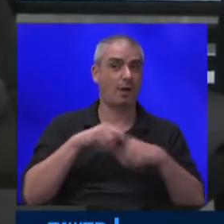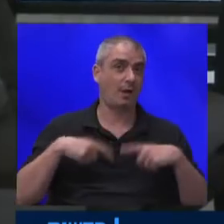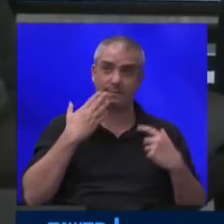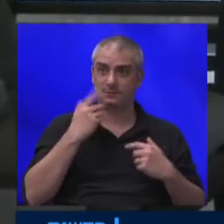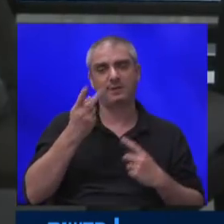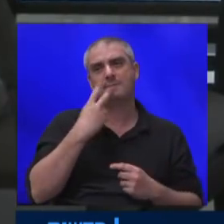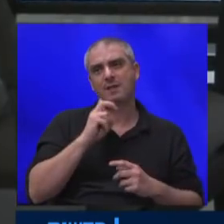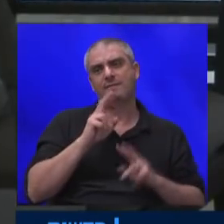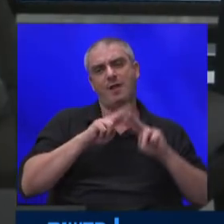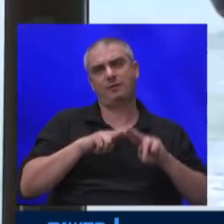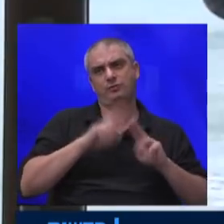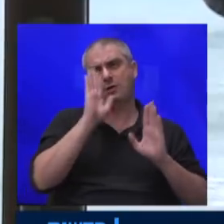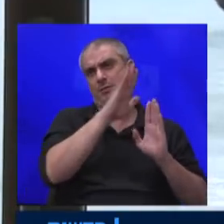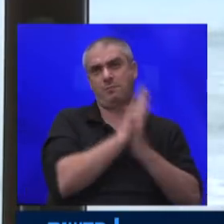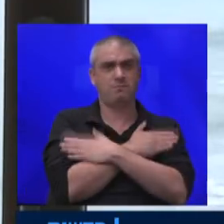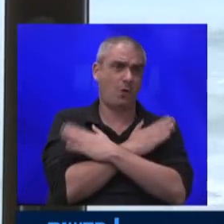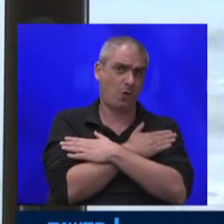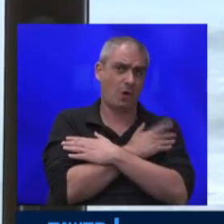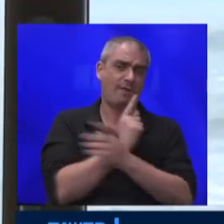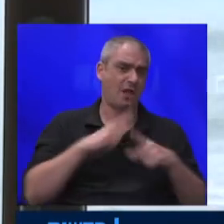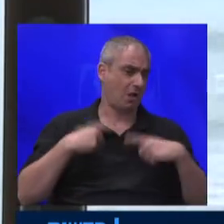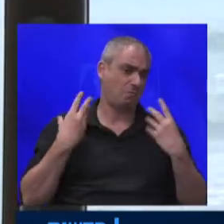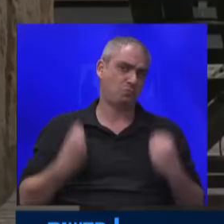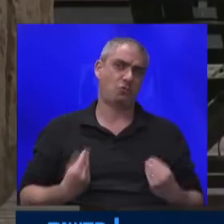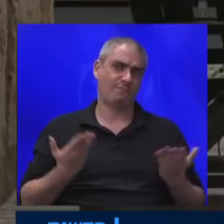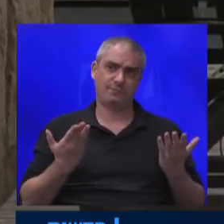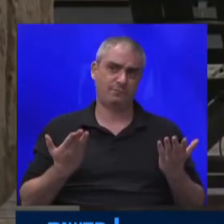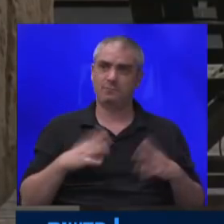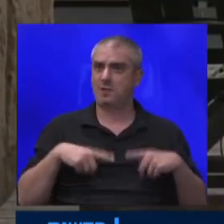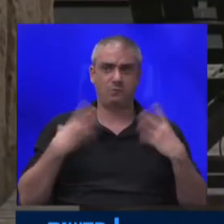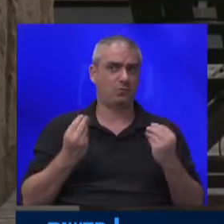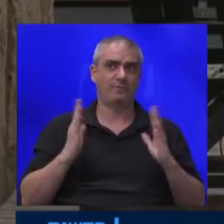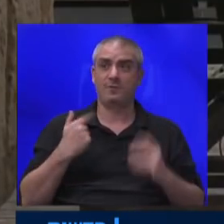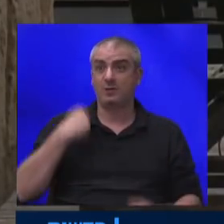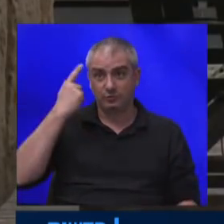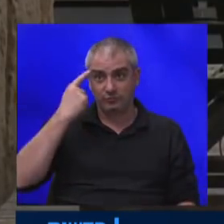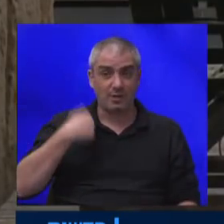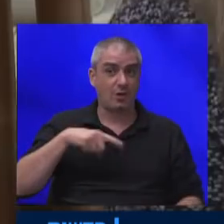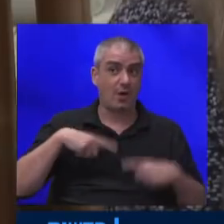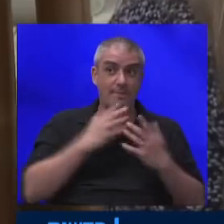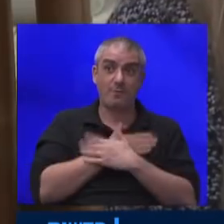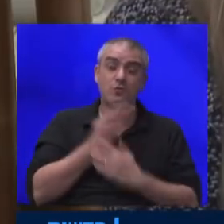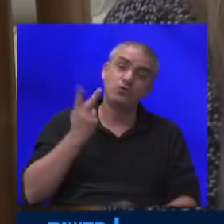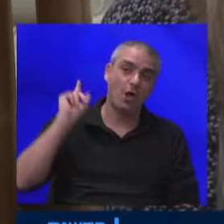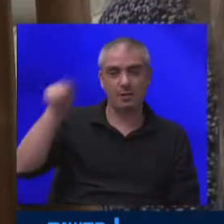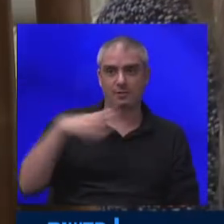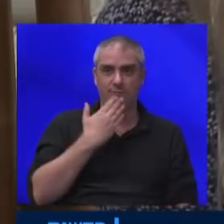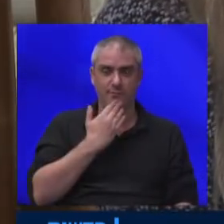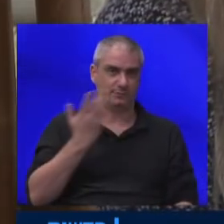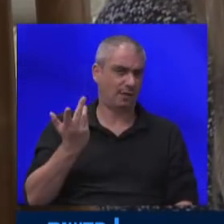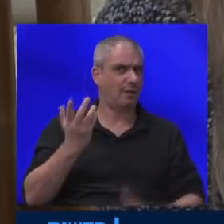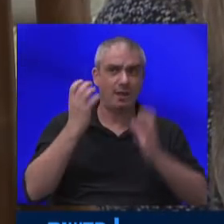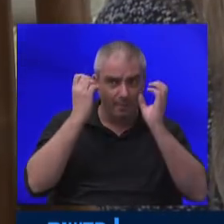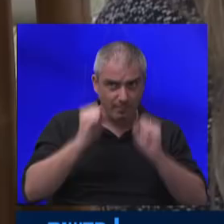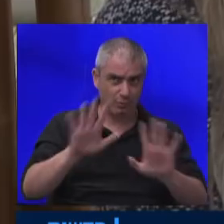במרוקו. החיים פה טובים, טובים מאוד. I think that we are living better in Morocco than in Israel, for sure. The